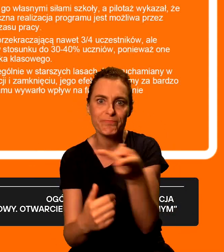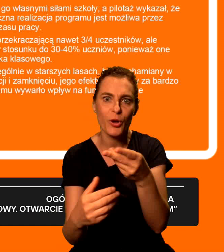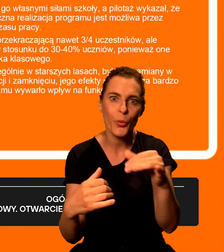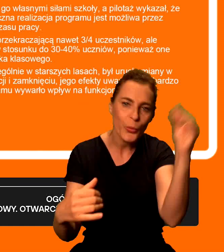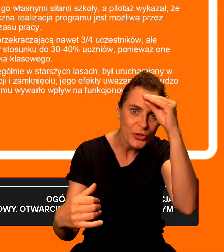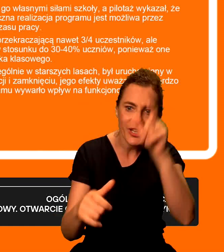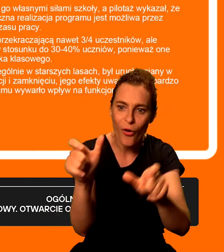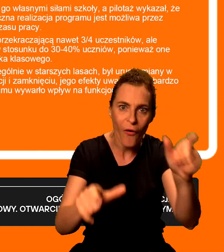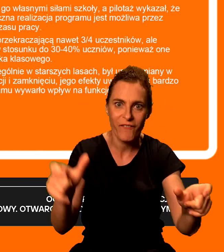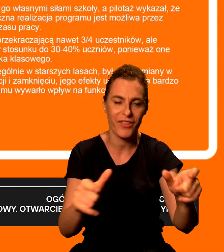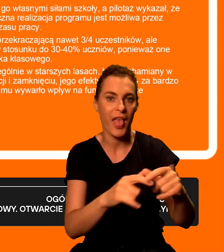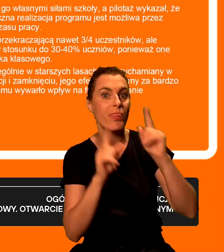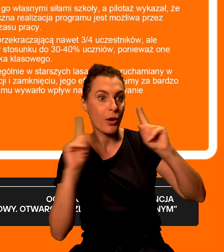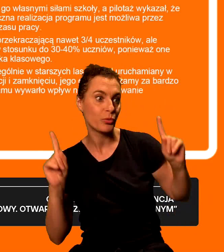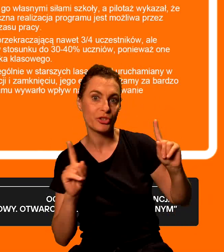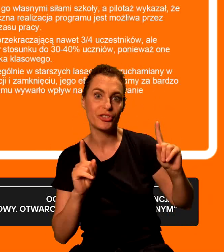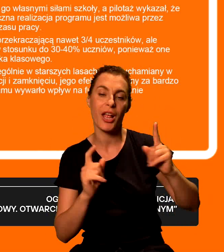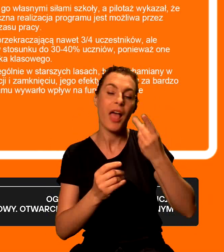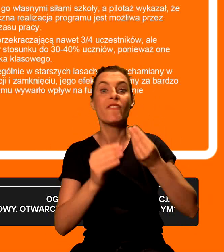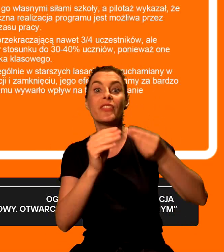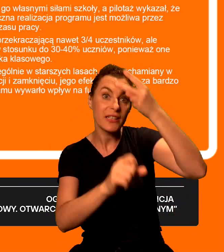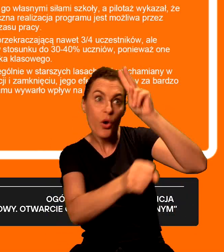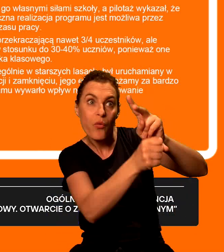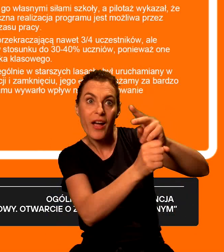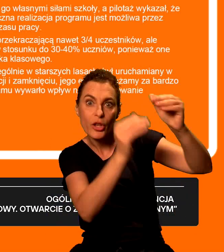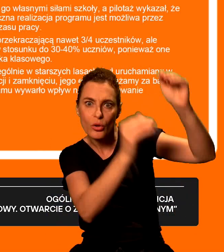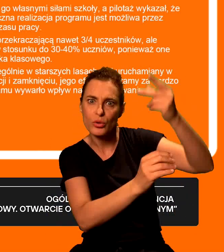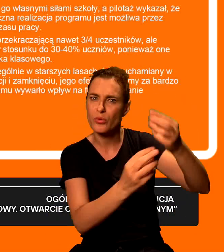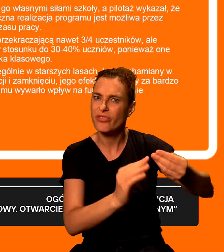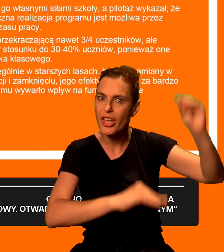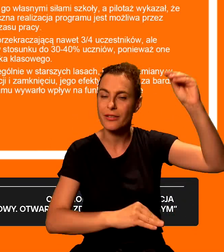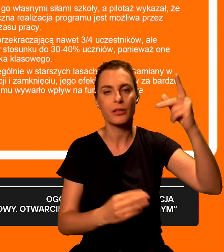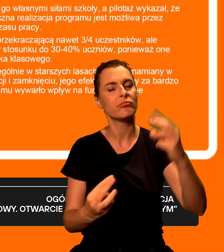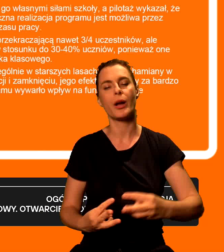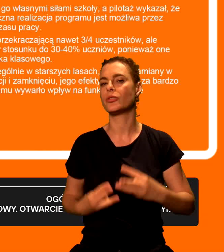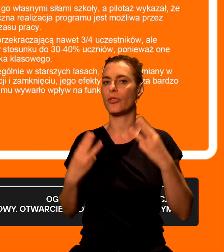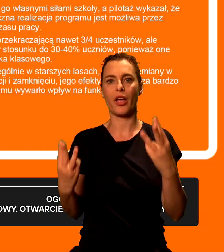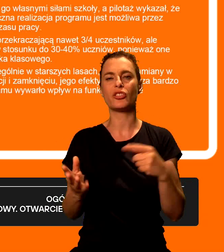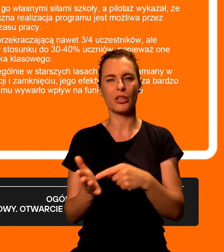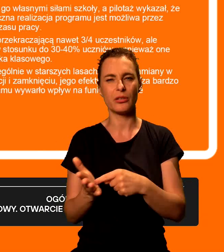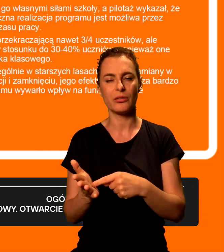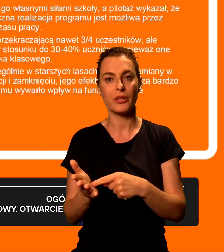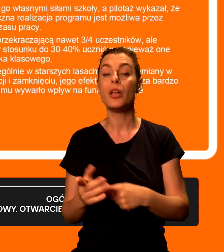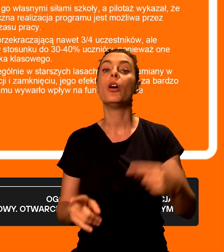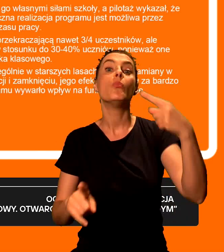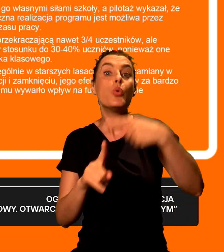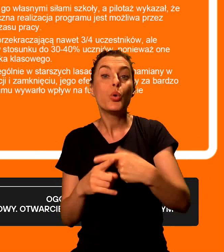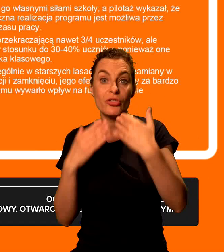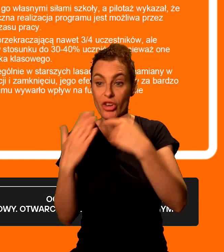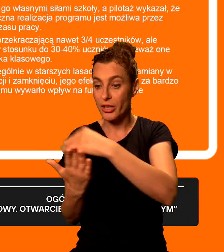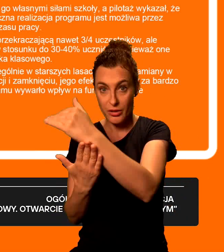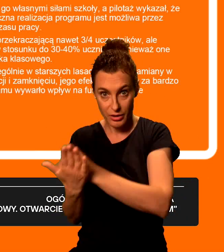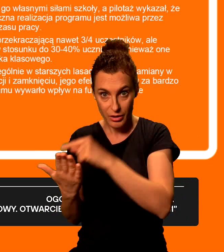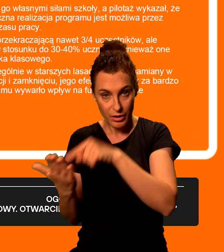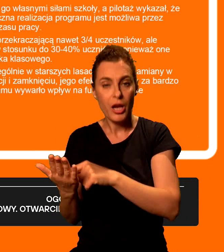nauczycieli, zwiększa zaufanie do dorosłych. To jest bardzo ważna rzecz. Po drugie, ta formuła pozwala zrealizować go